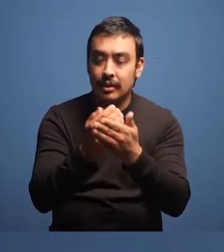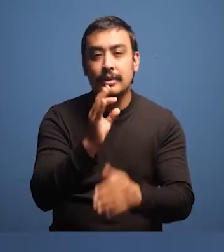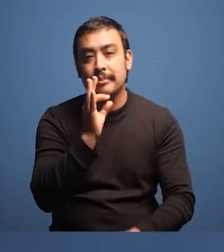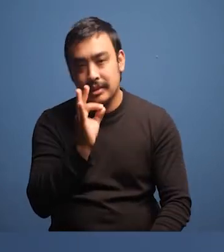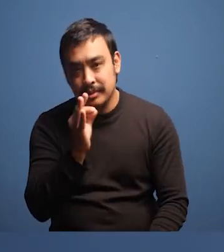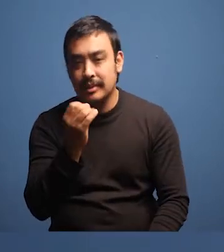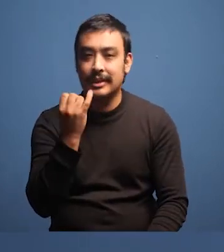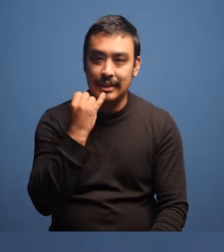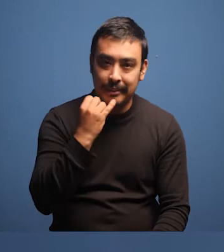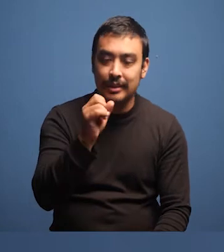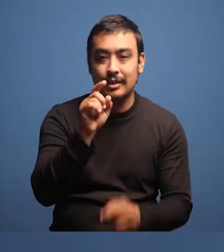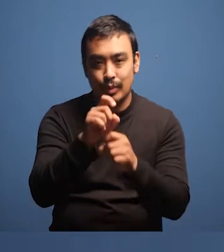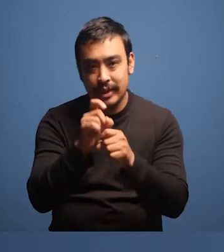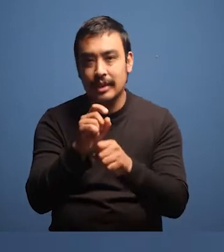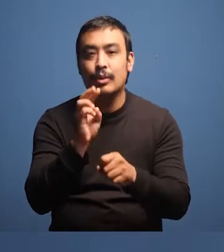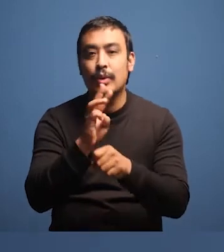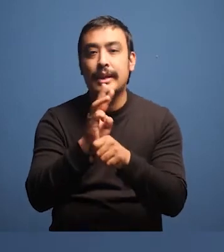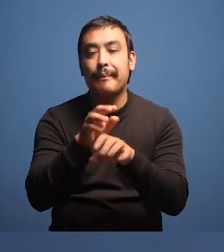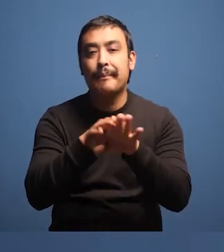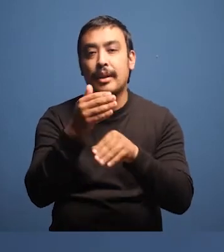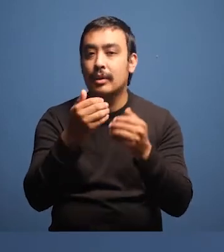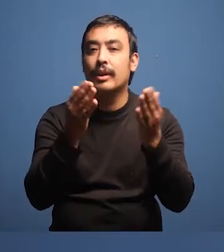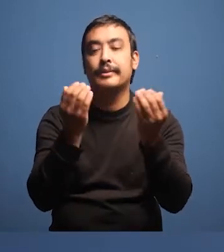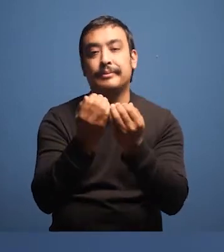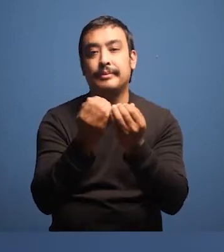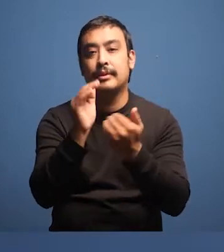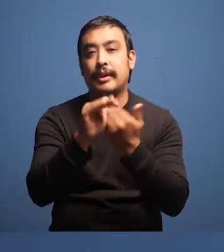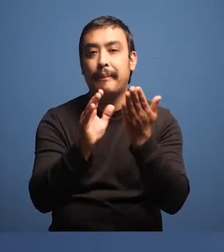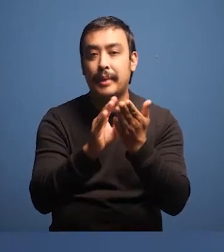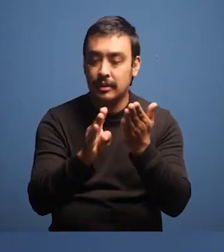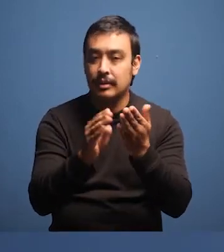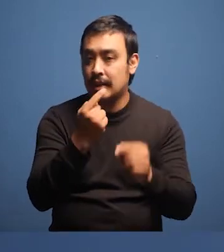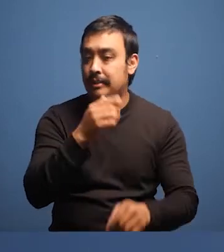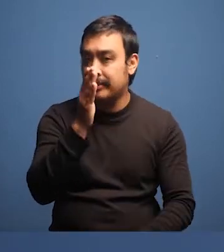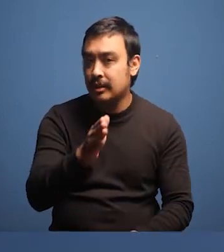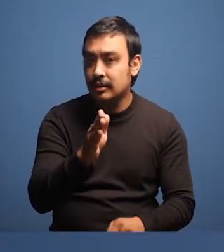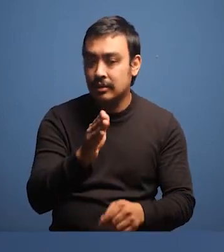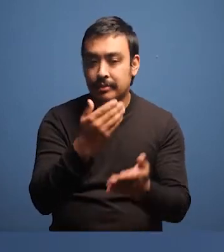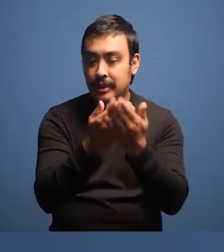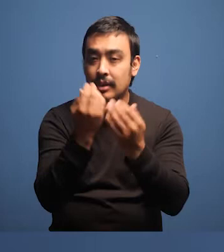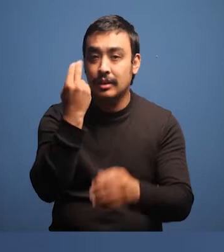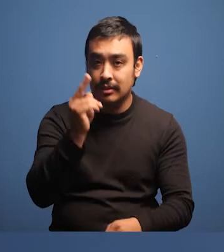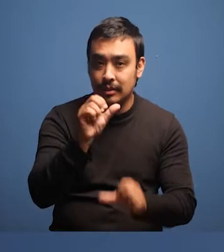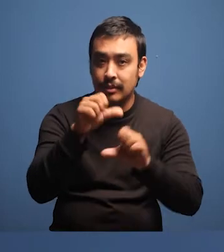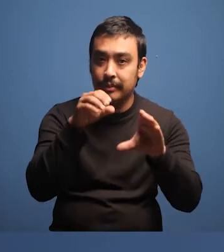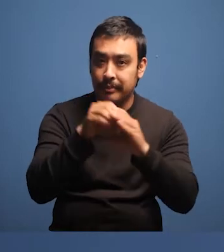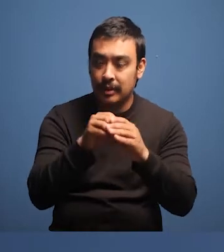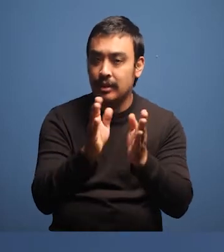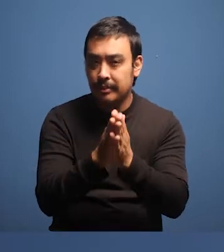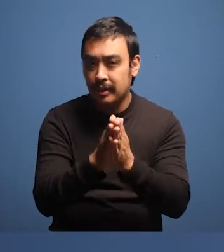फेसबुक, इन्स्टाग्राम, ट्विटर, वाट्सएपहरूलाई चाहिँ ओपन लेटर लेखेर चाहिँ हामीले सबमिट गरेका थियौँ, जसमा चाहिँ